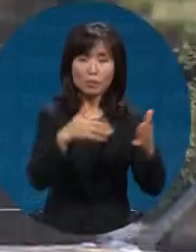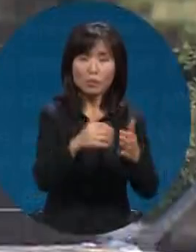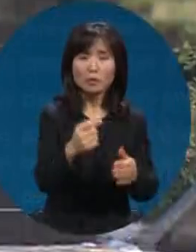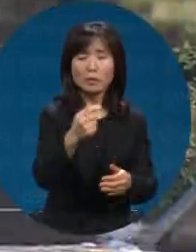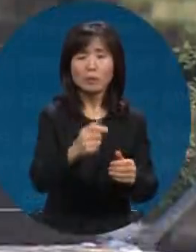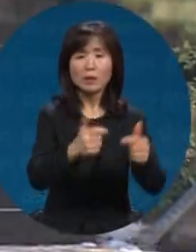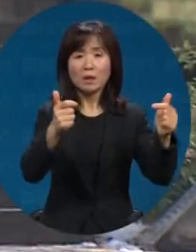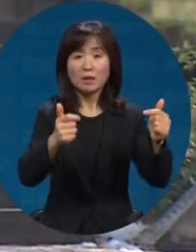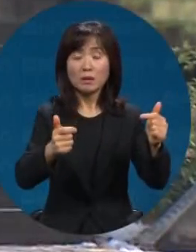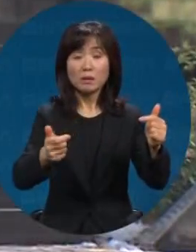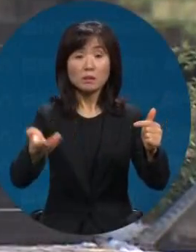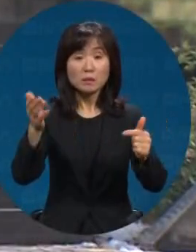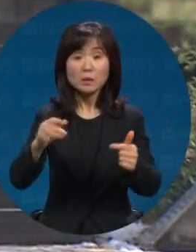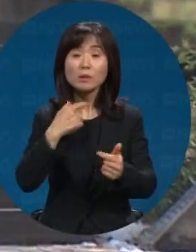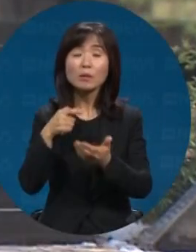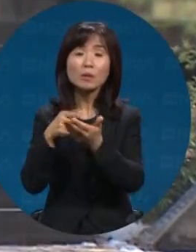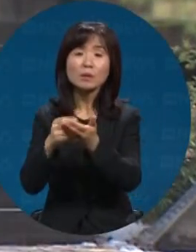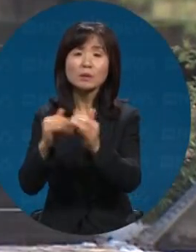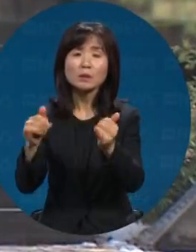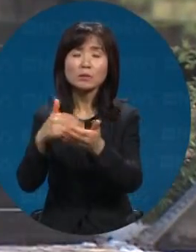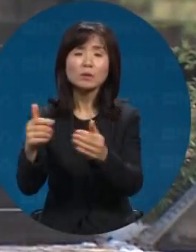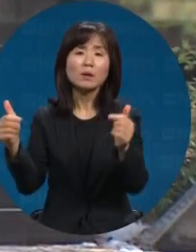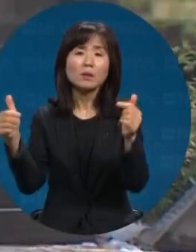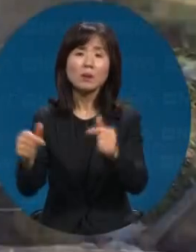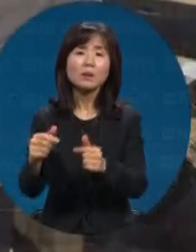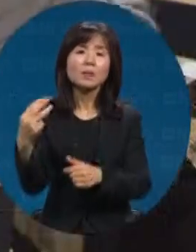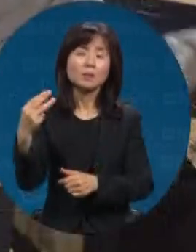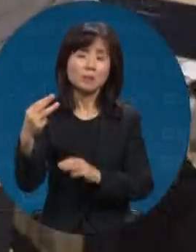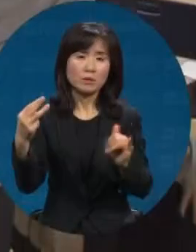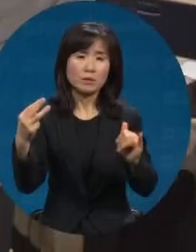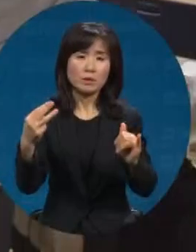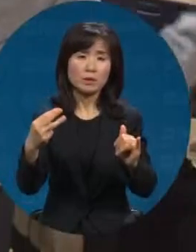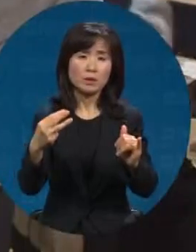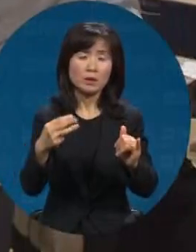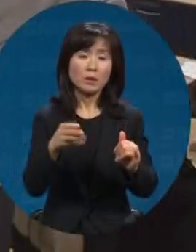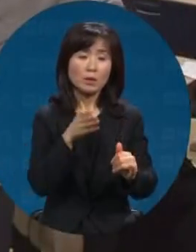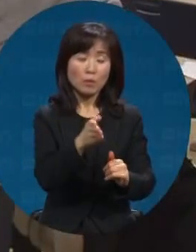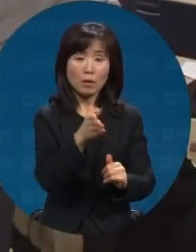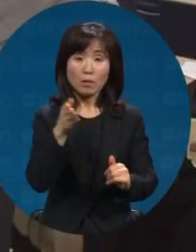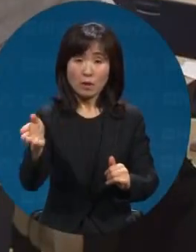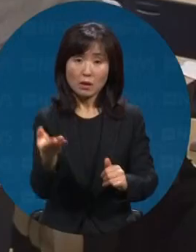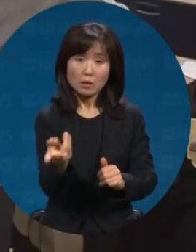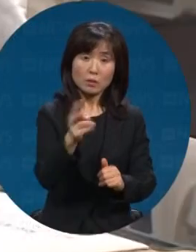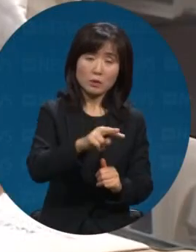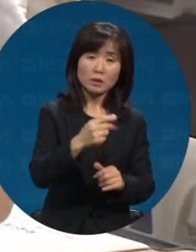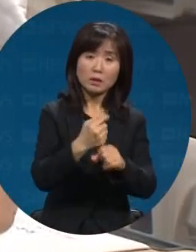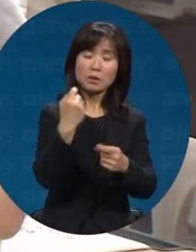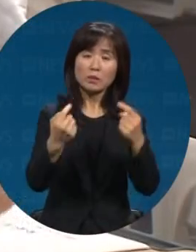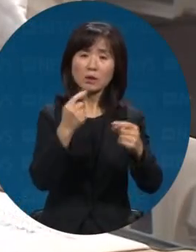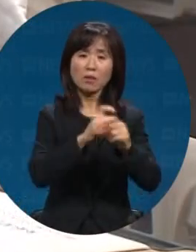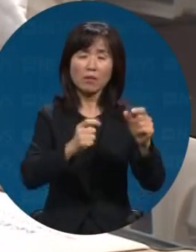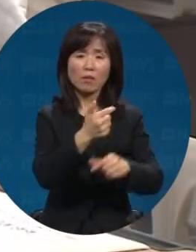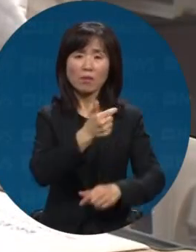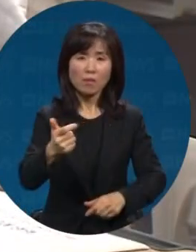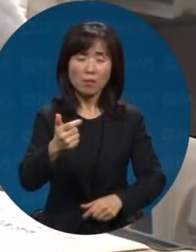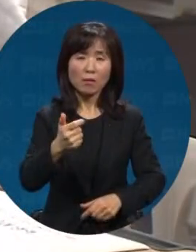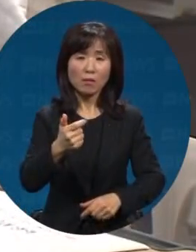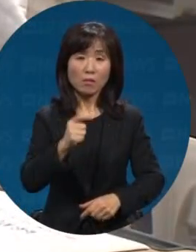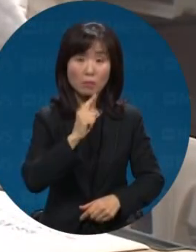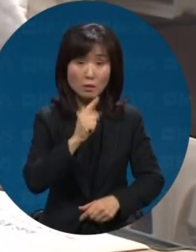정작 지원자는 3000명 가량 감소한 겁니다 교차 지원 변수가 지난해보다 더 커질 거란 우려에